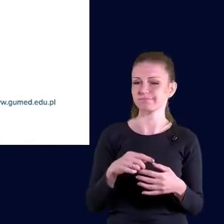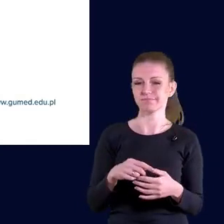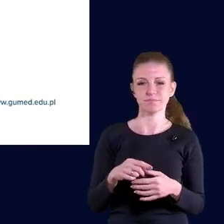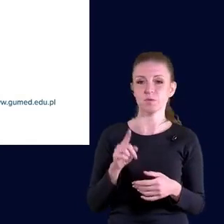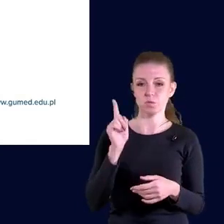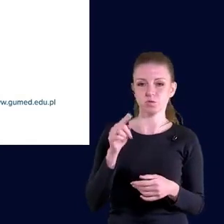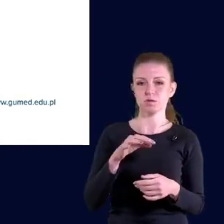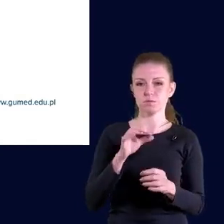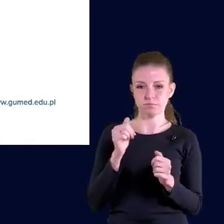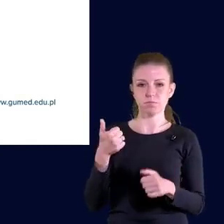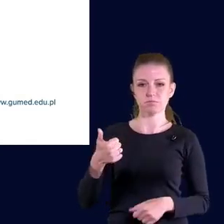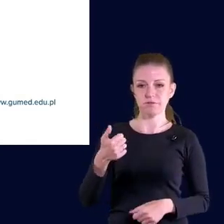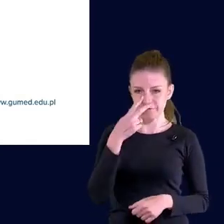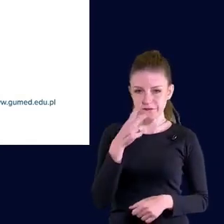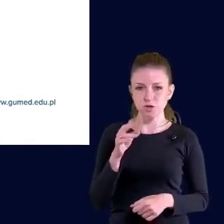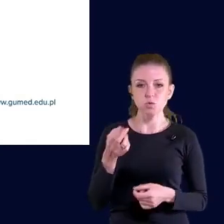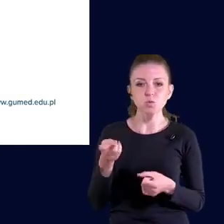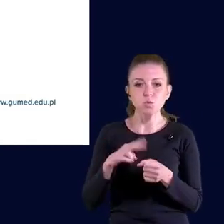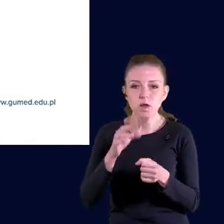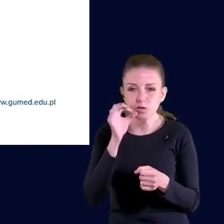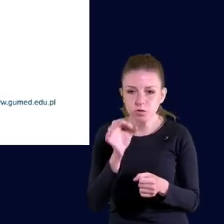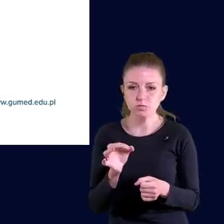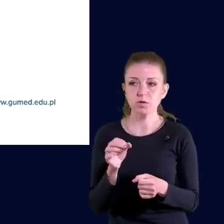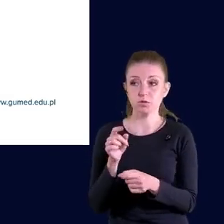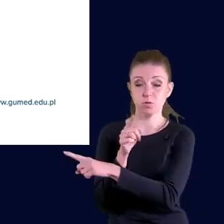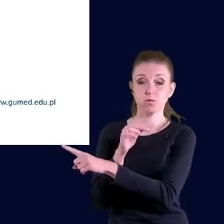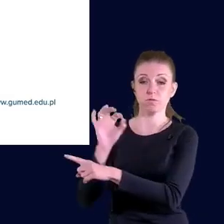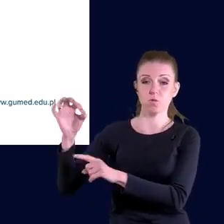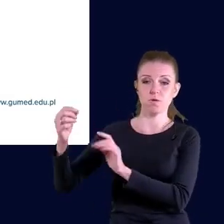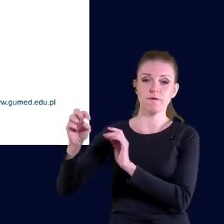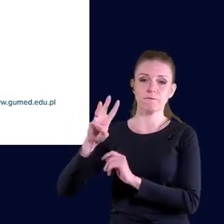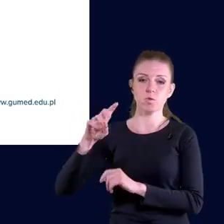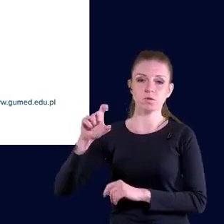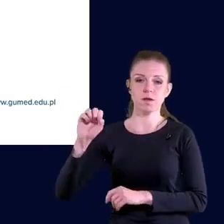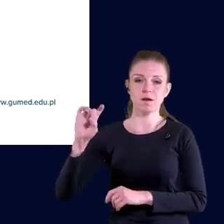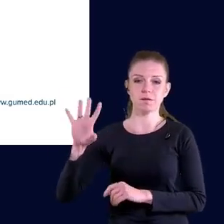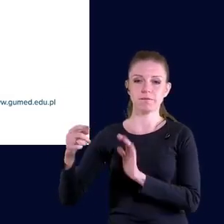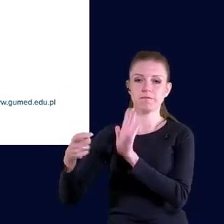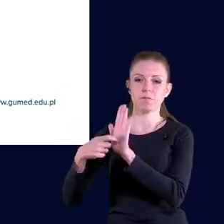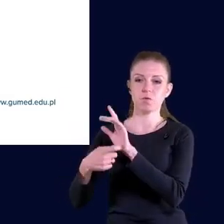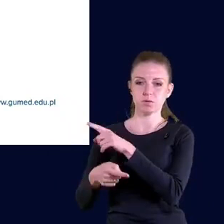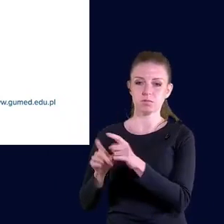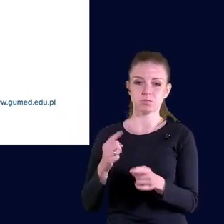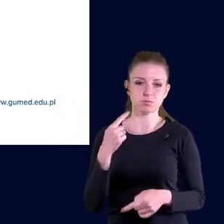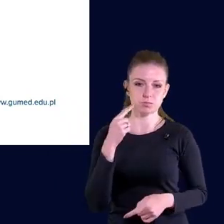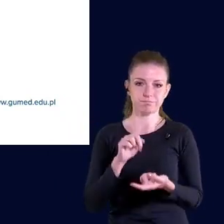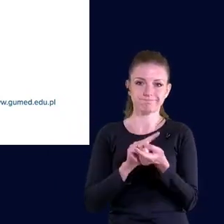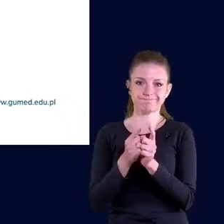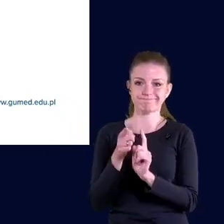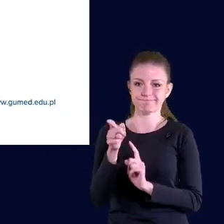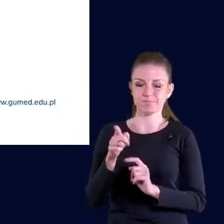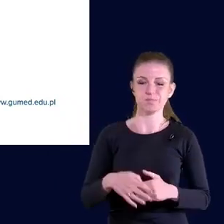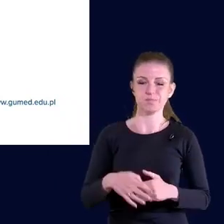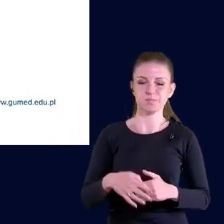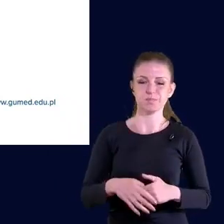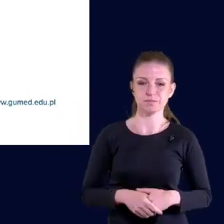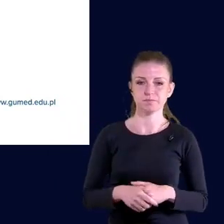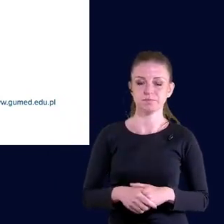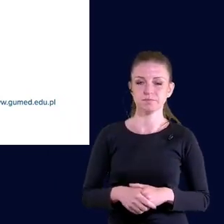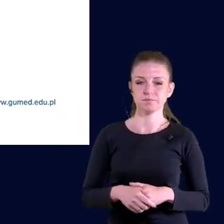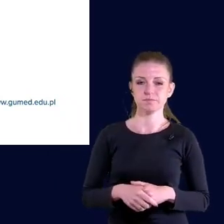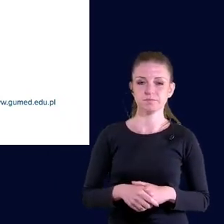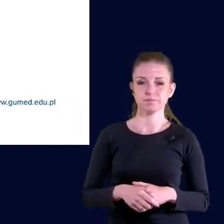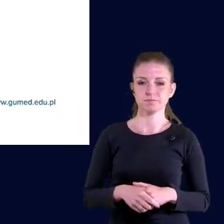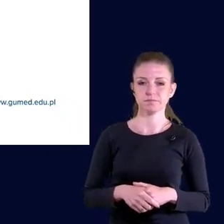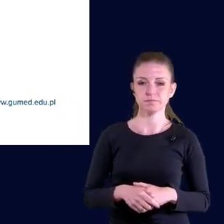przekształca jak to jest na w tabeli poniżej no i tutaj